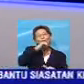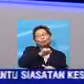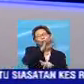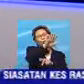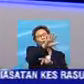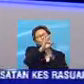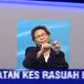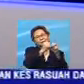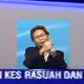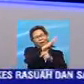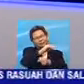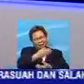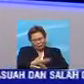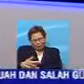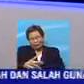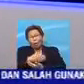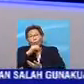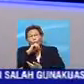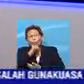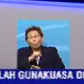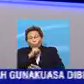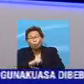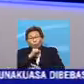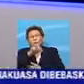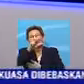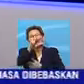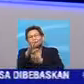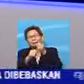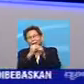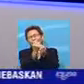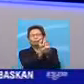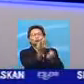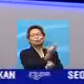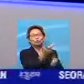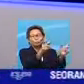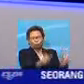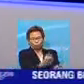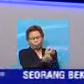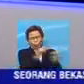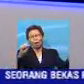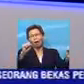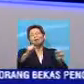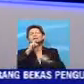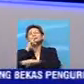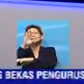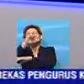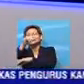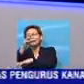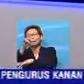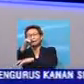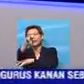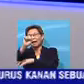59 tahun dan anak lelakinya yang berumur 34 tahun itu dibebaskan dengan jaminan suruhanjaya pencegahan rasuah Malaysia